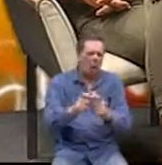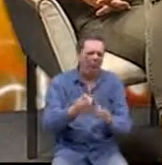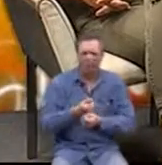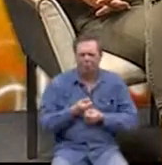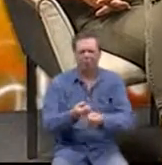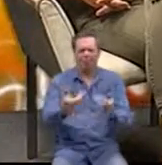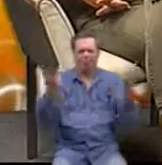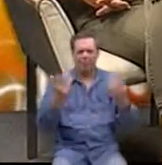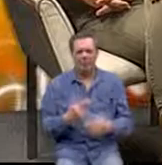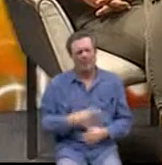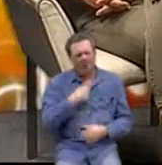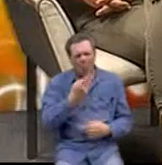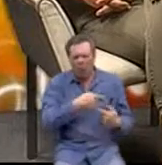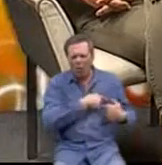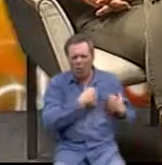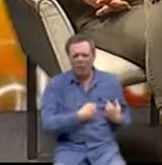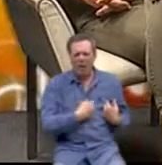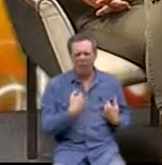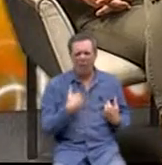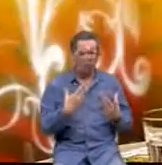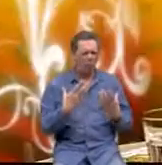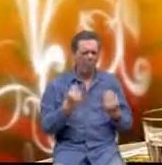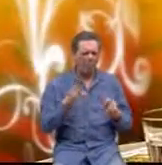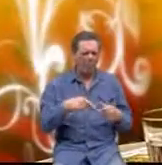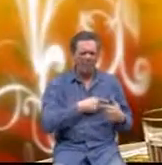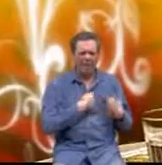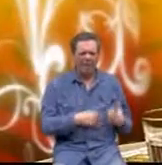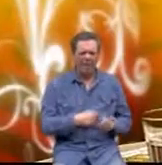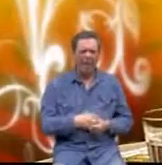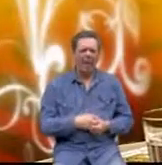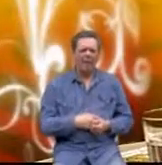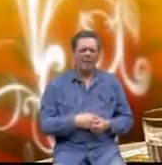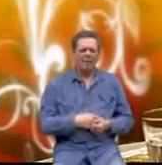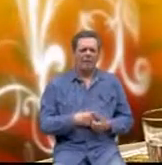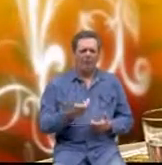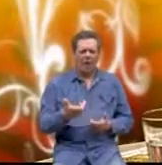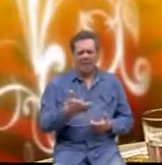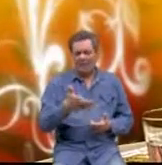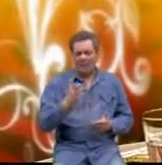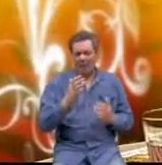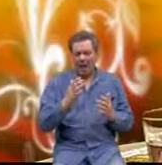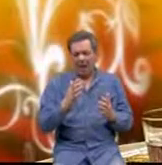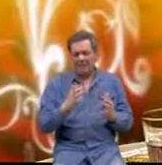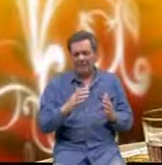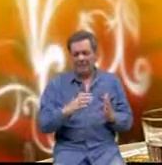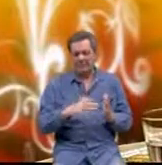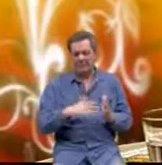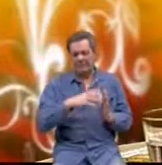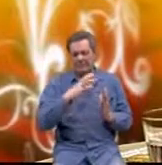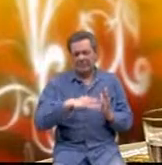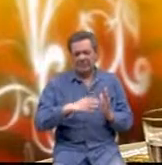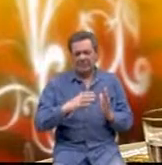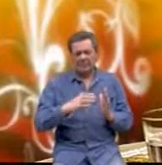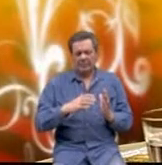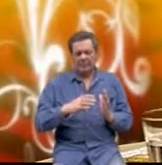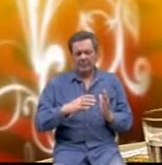smo govorili o volonterima, mi ste strašno puno imali volontera u zadnje vrijeme. Čak ste i na stranicama možda se promijenilo među blizu 1000 i